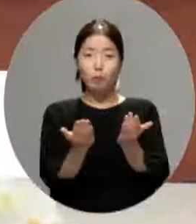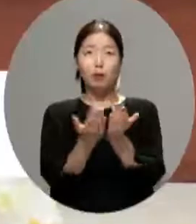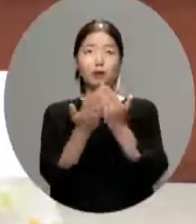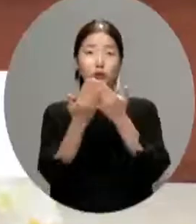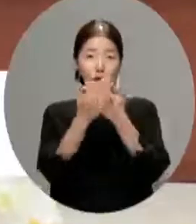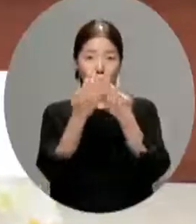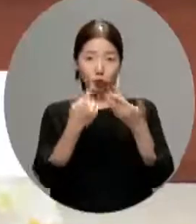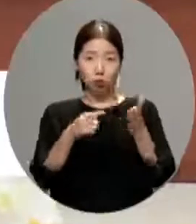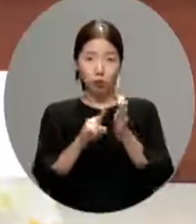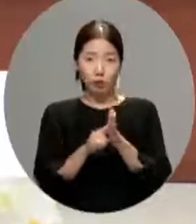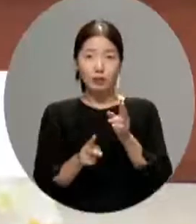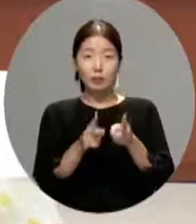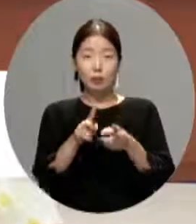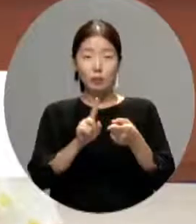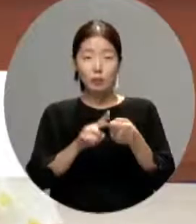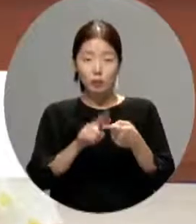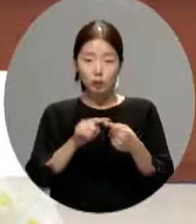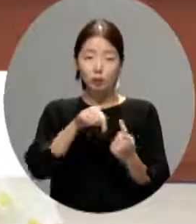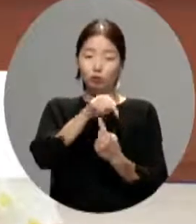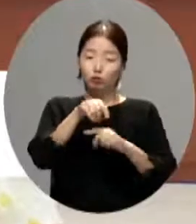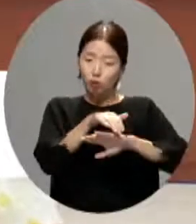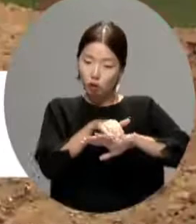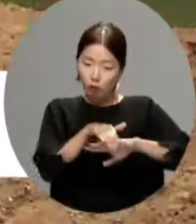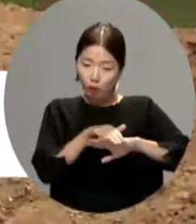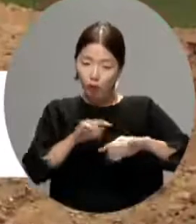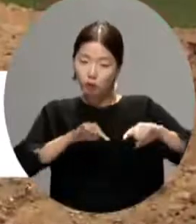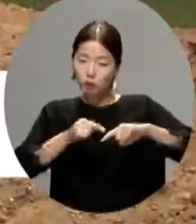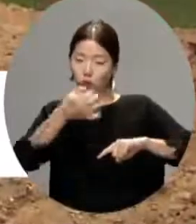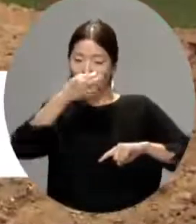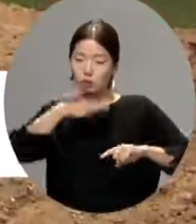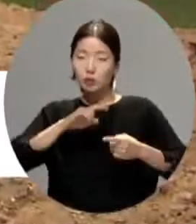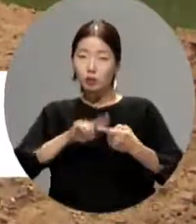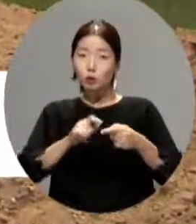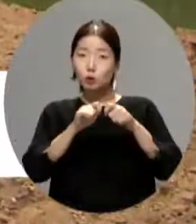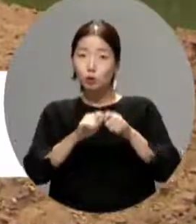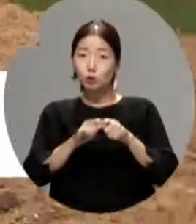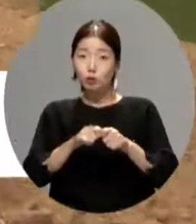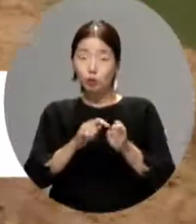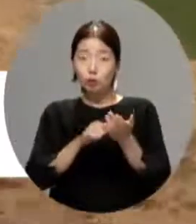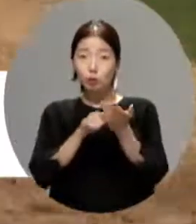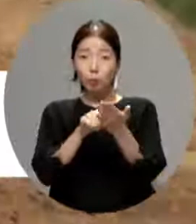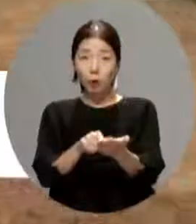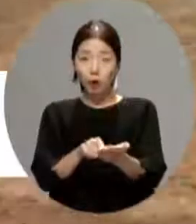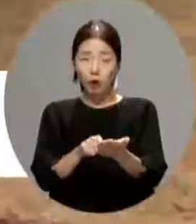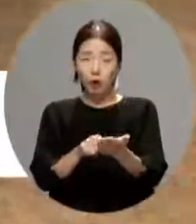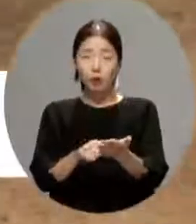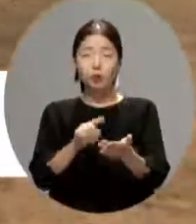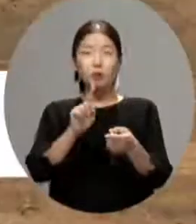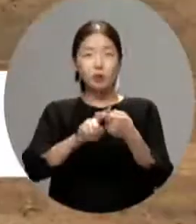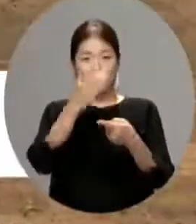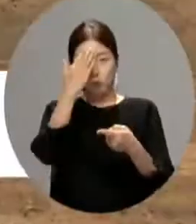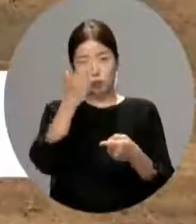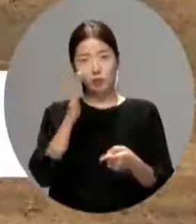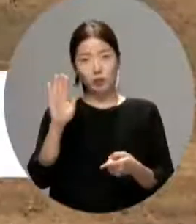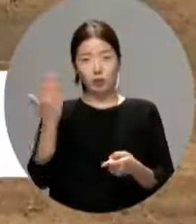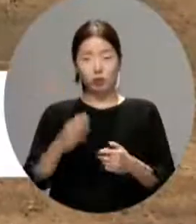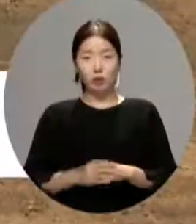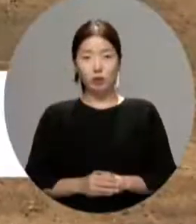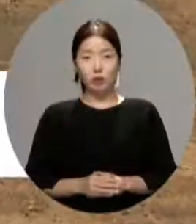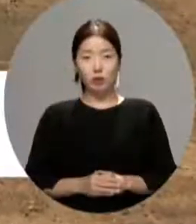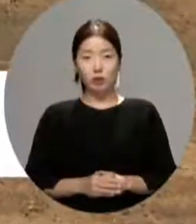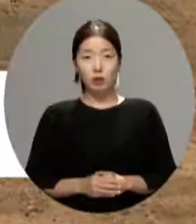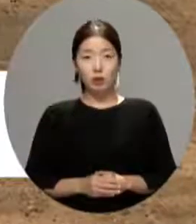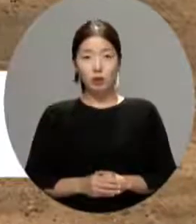추진이 필요한 사업은 운영 계획과 정책 효과 등을 구체적으로 제시해야 애타 를 면제받을 수 있습니다